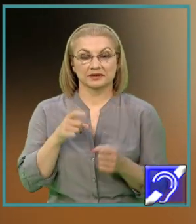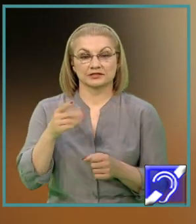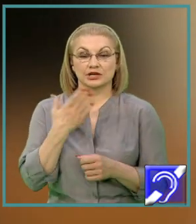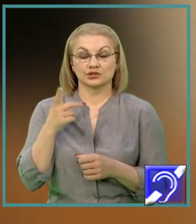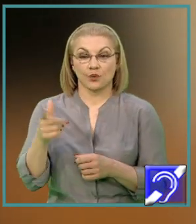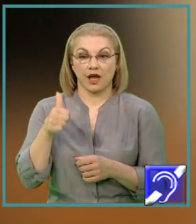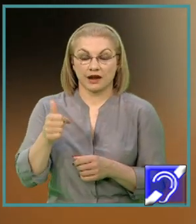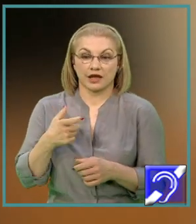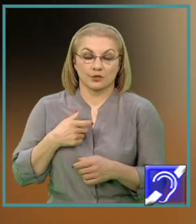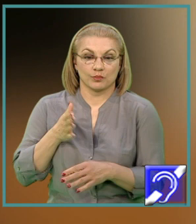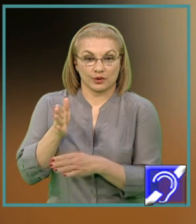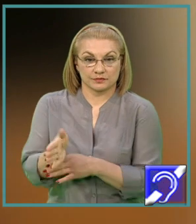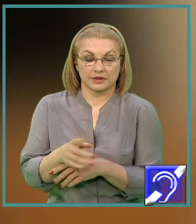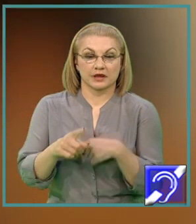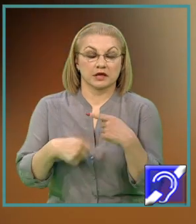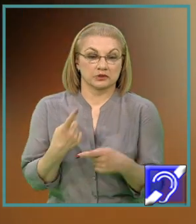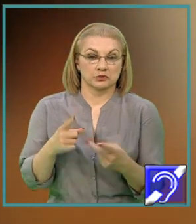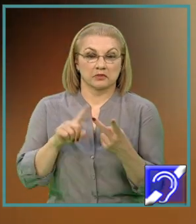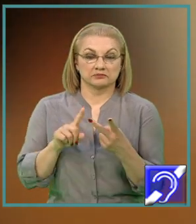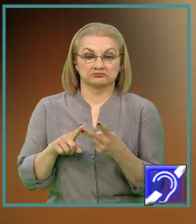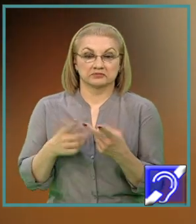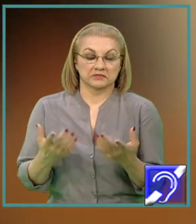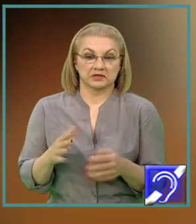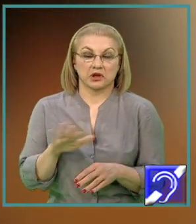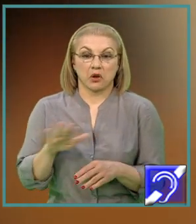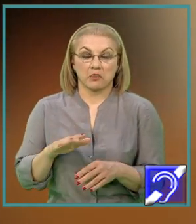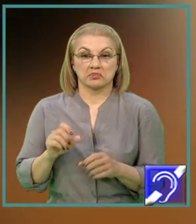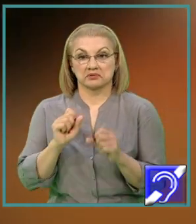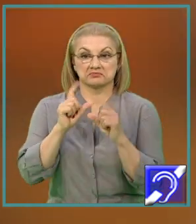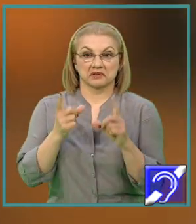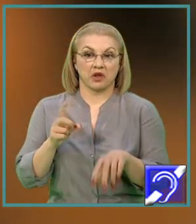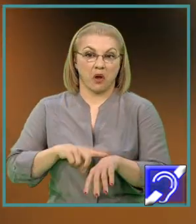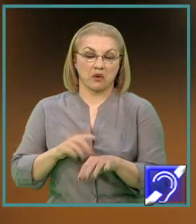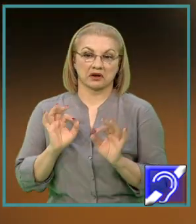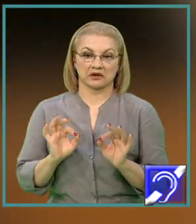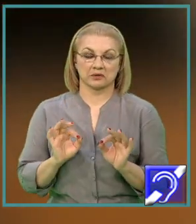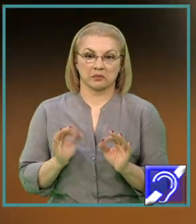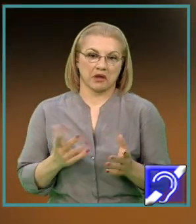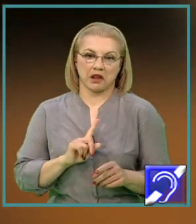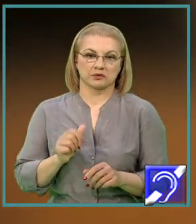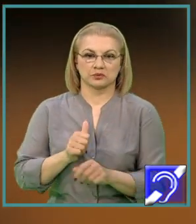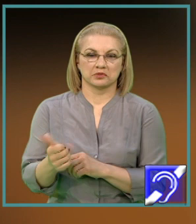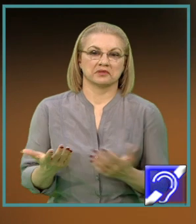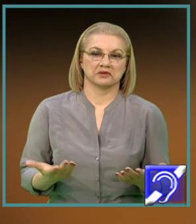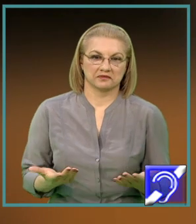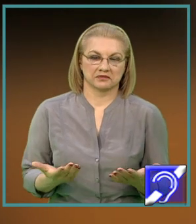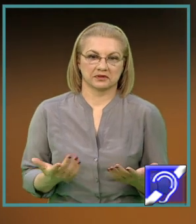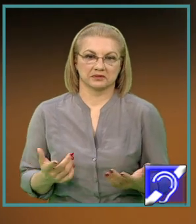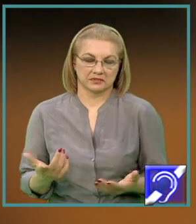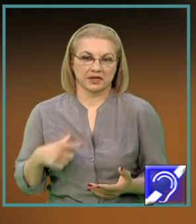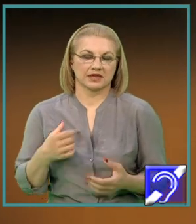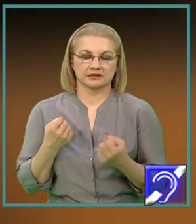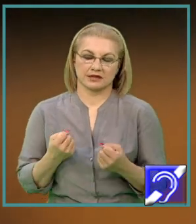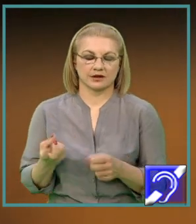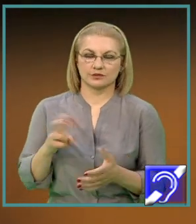deocamdată nu se poate merge. Apoi, pentru că așa copiii se pot trezi la o oră decentă, ceea ce n-ar face în mod obișnuit. E ușor să fici în starea de